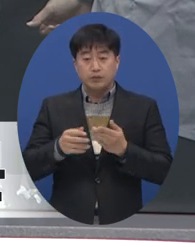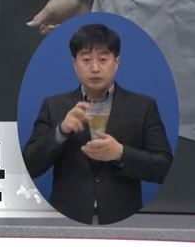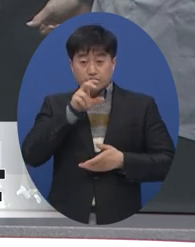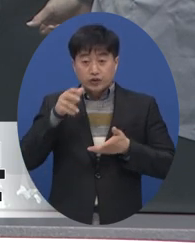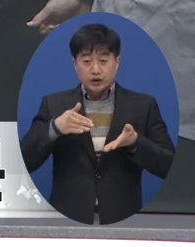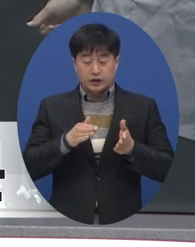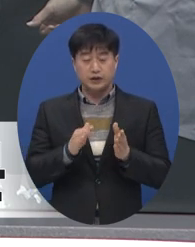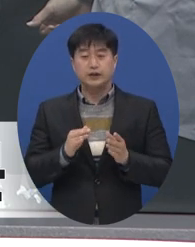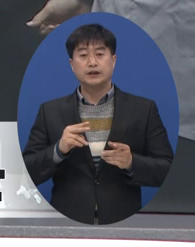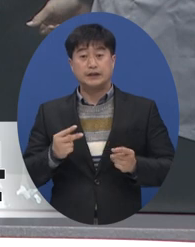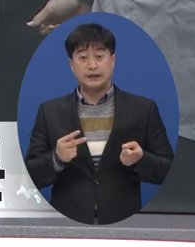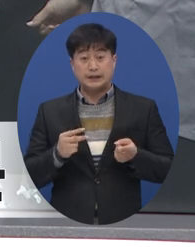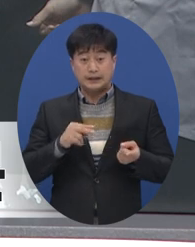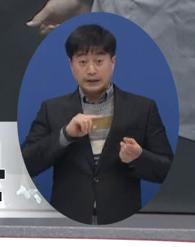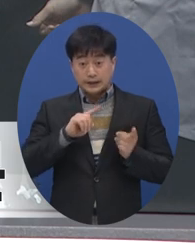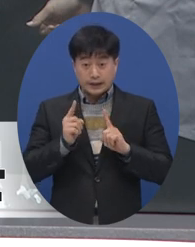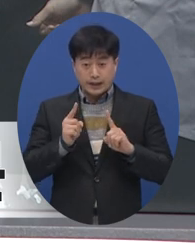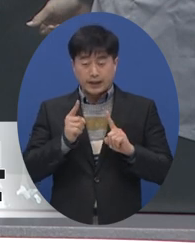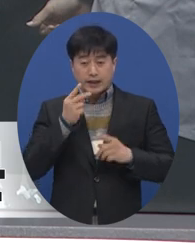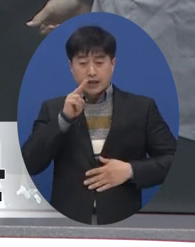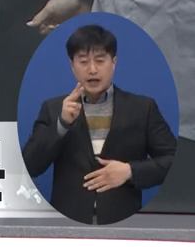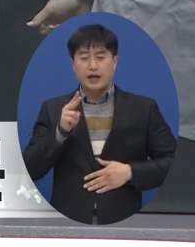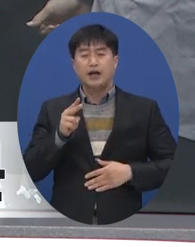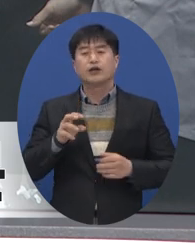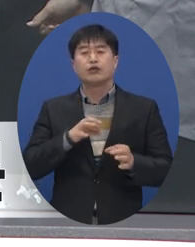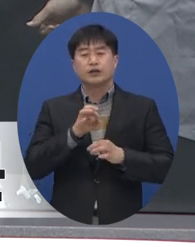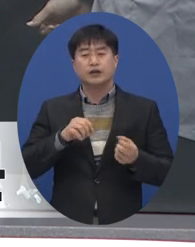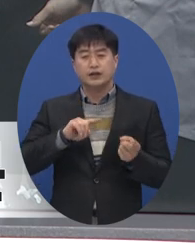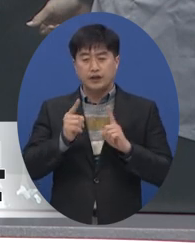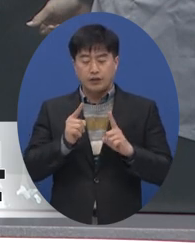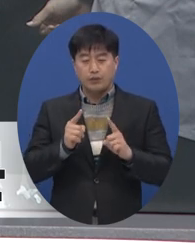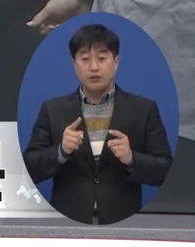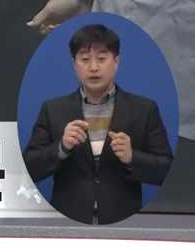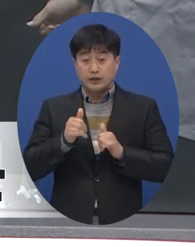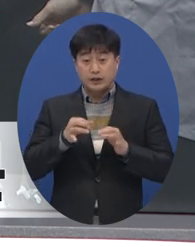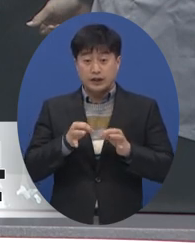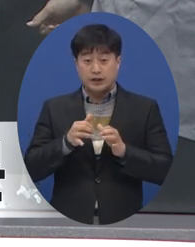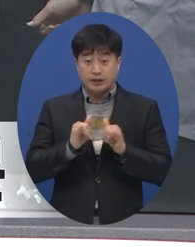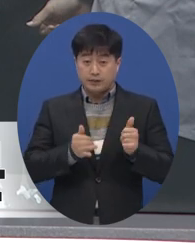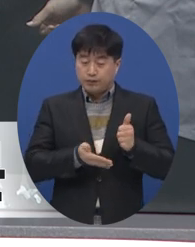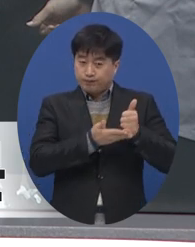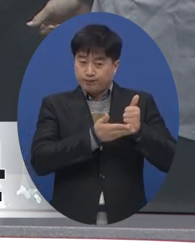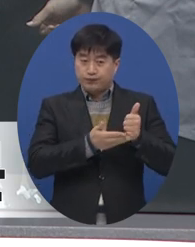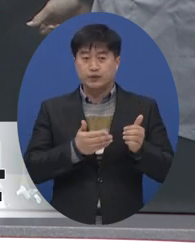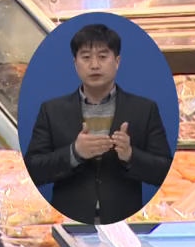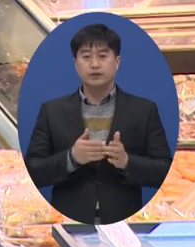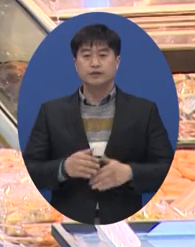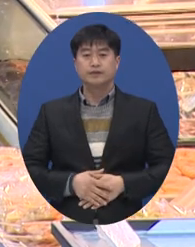살아야 경기가 산다며 상인들을 독려했습니다. 제가 직접 현장 동행했습니다.